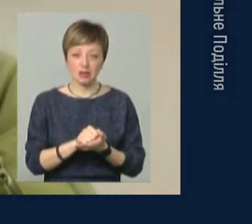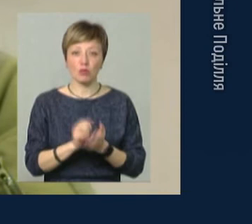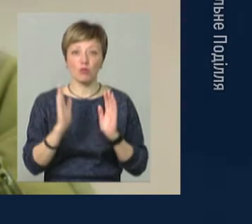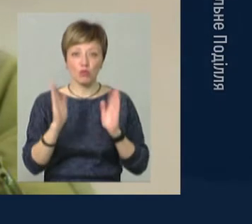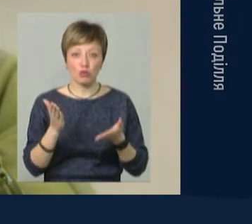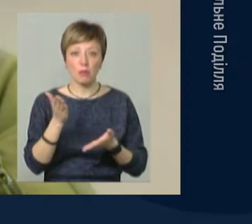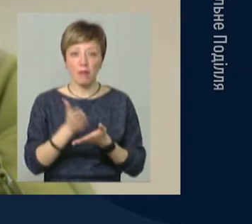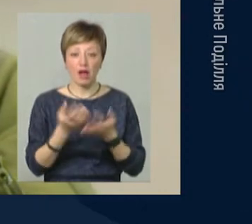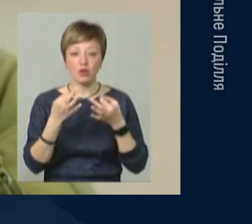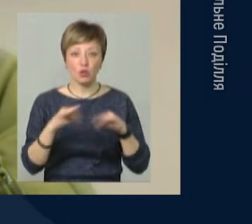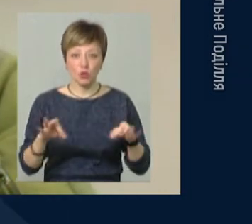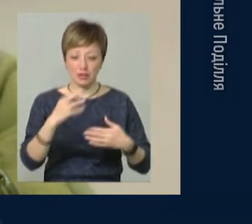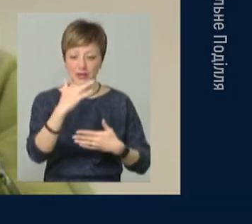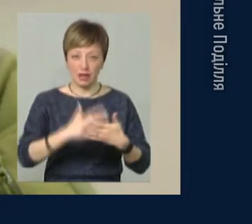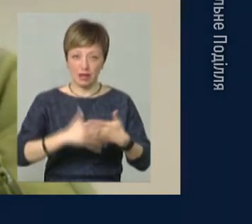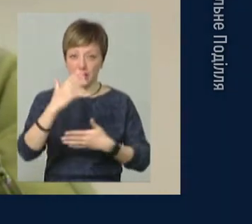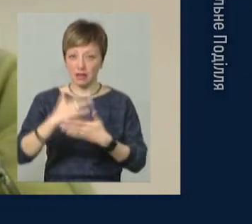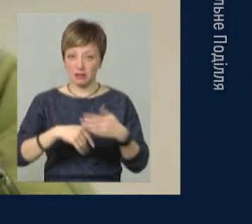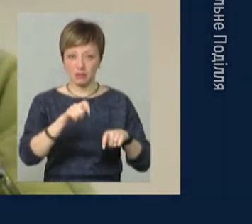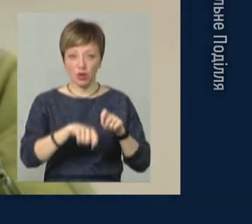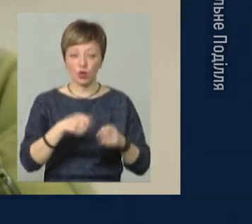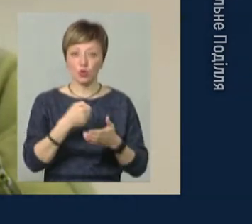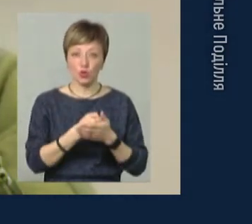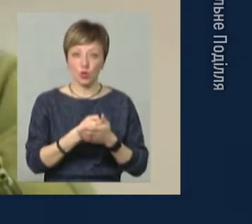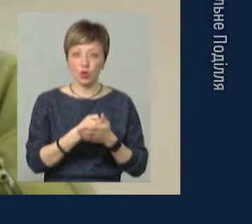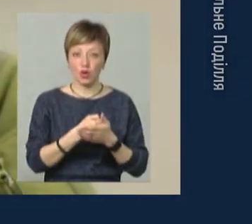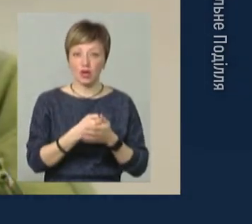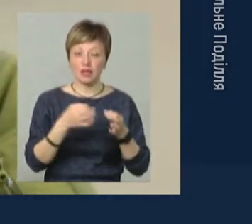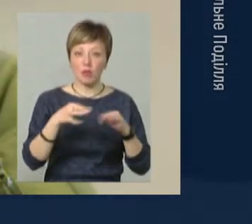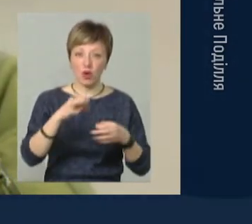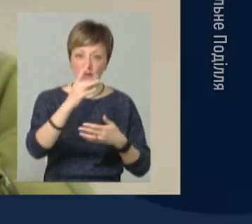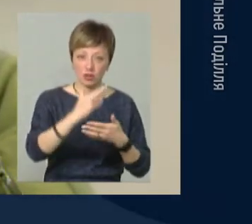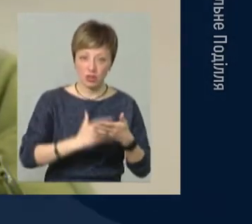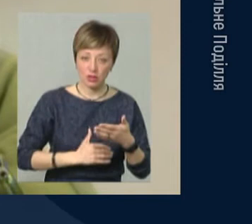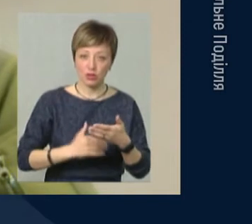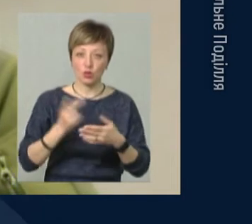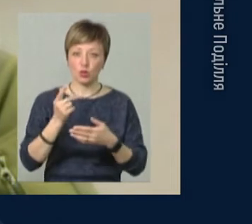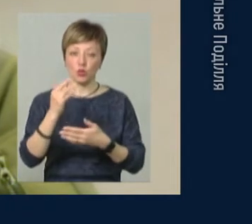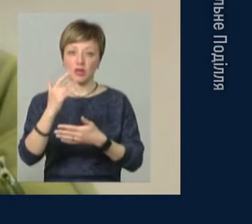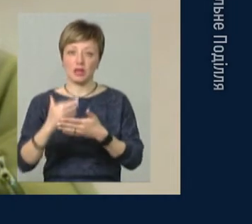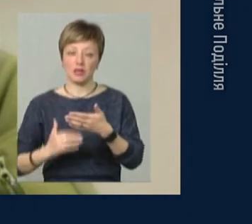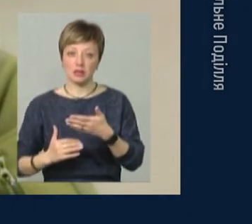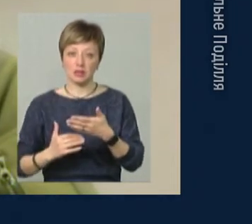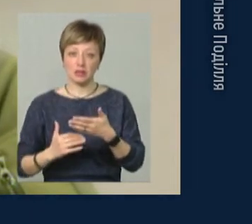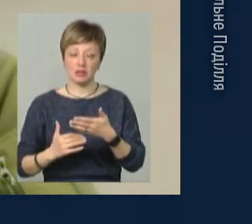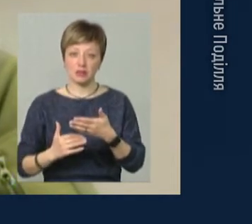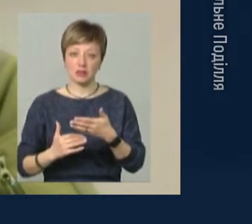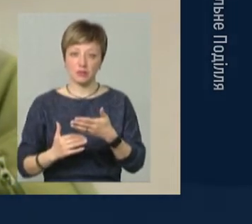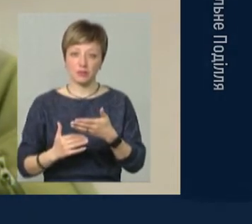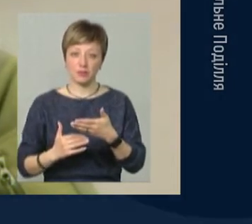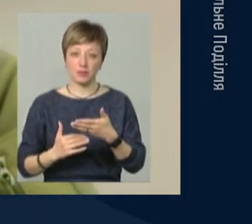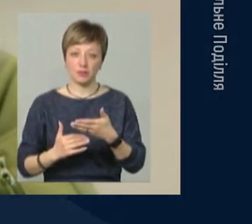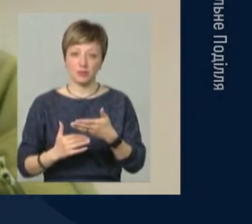матимуть доступ до необхідних реєстрів, в першу чергу, там, до демографічного реєстру, до реєстру,